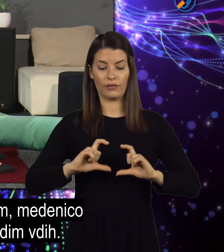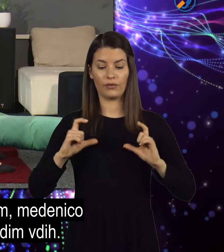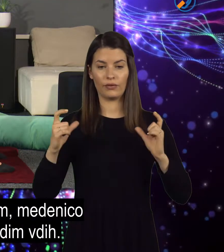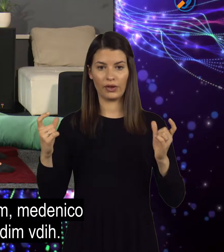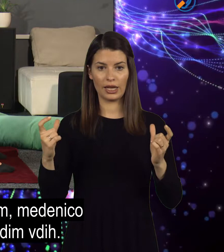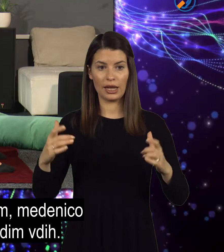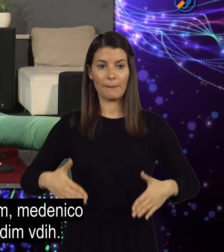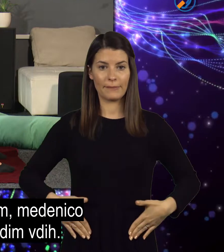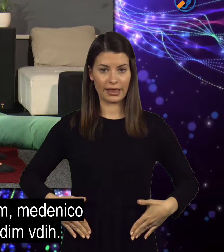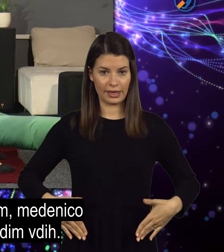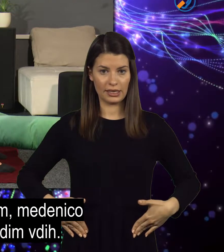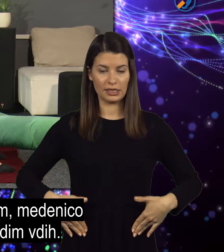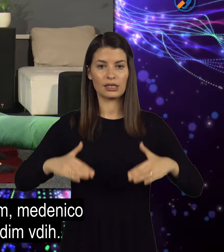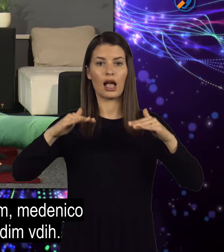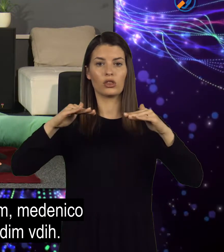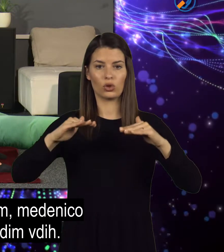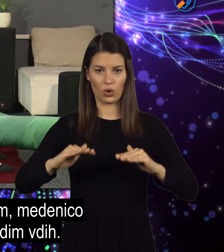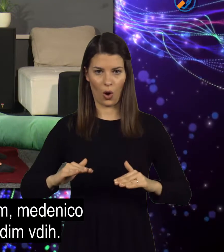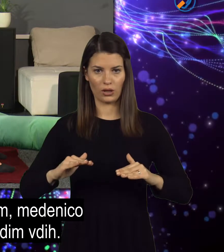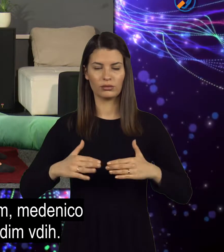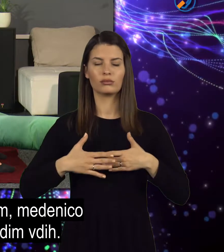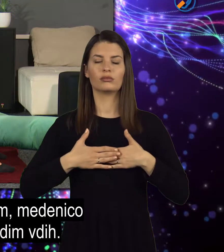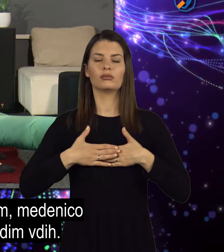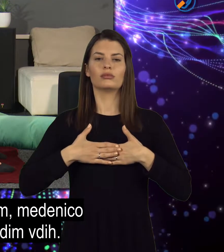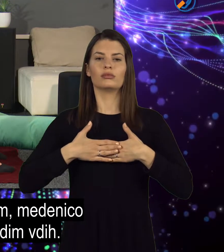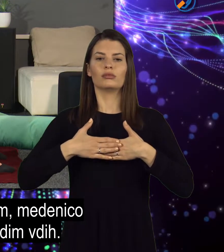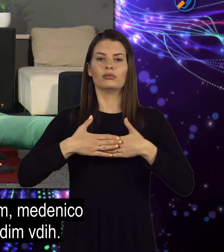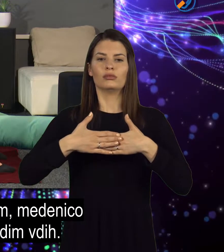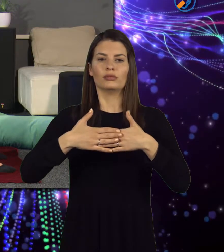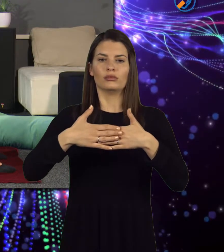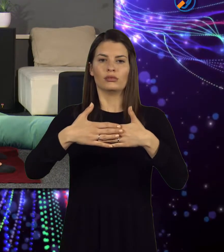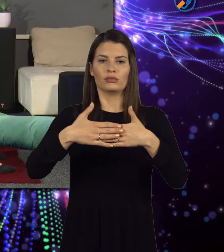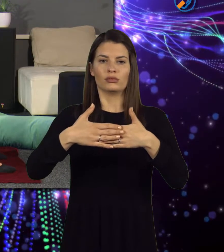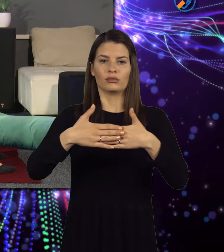del odložim, medenico odložim in naredim vdih.